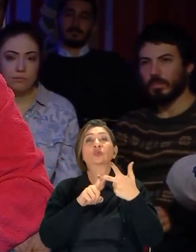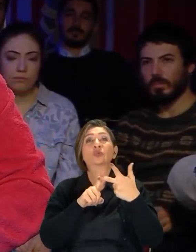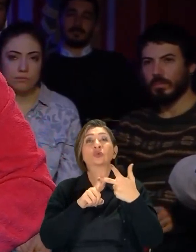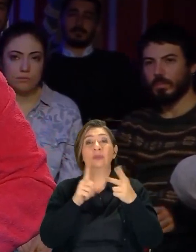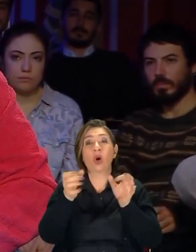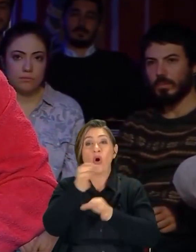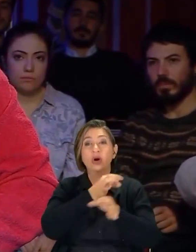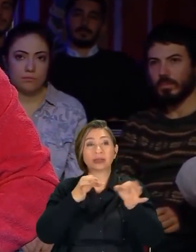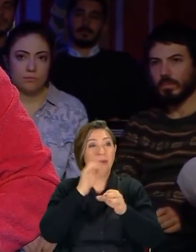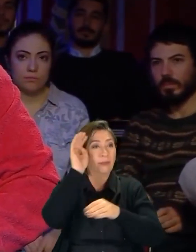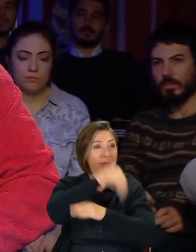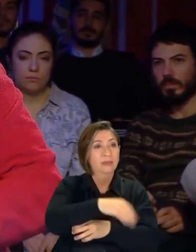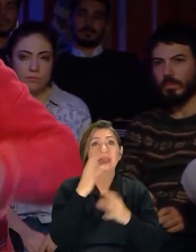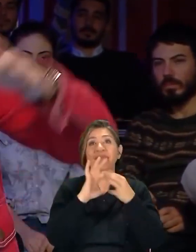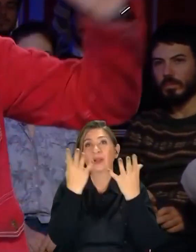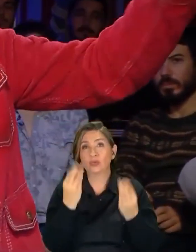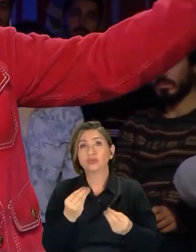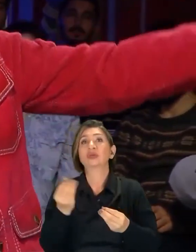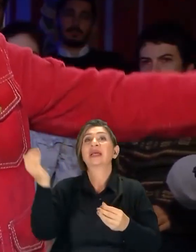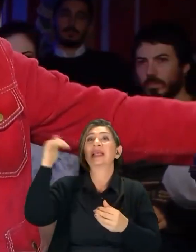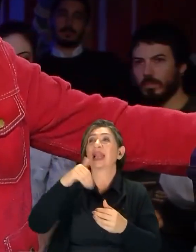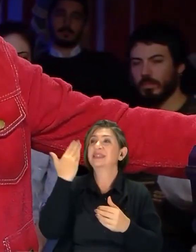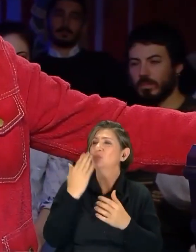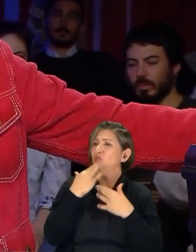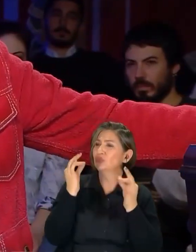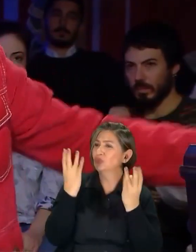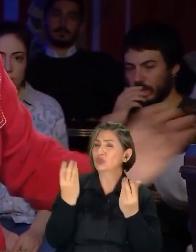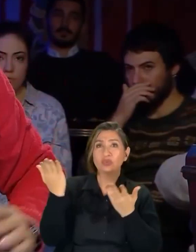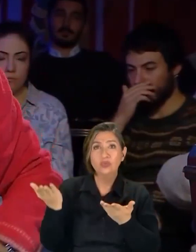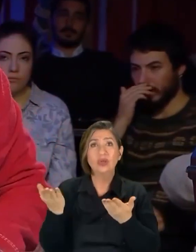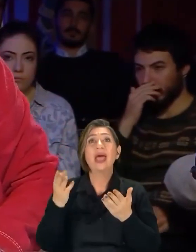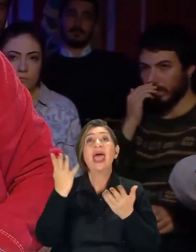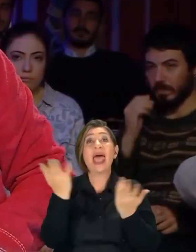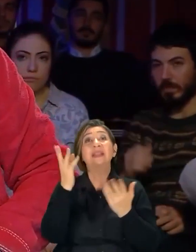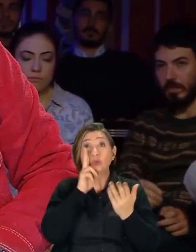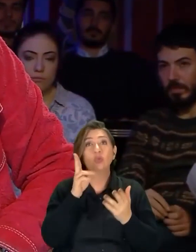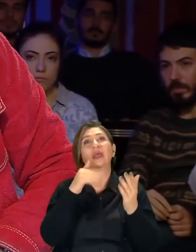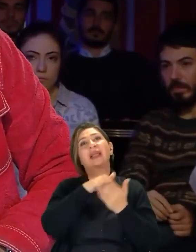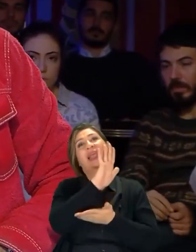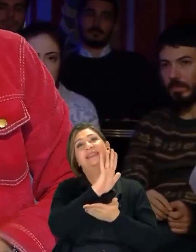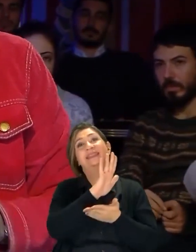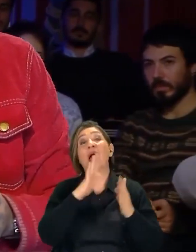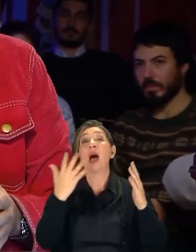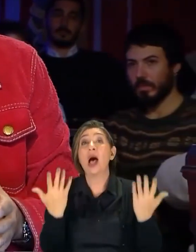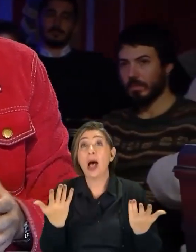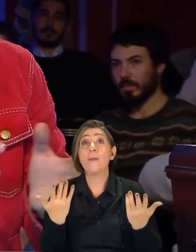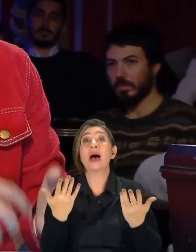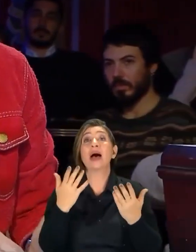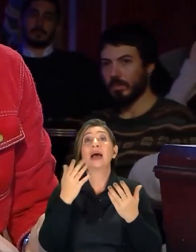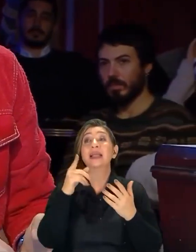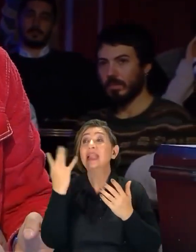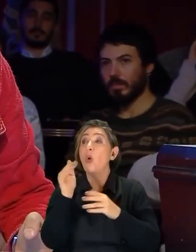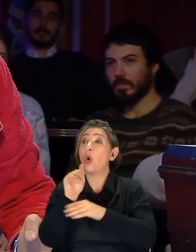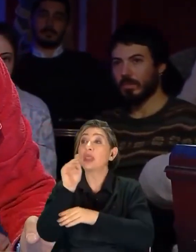tane organizatörün batmasına sebep olursun gelen seyircinin mutsuz olmasına sebep olursun Eninde sonunda gidersin H Ama bunun ne